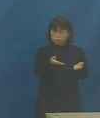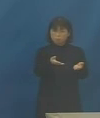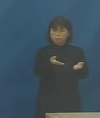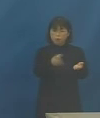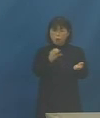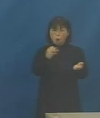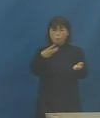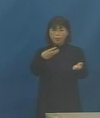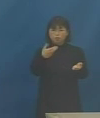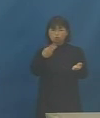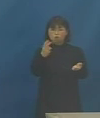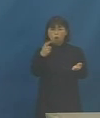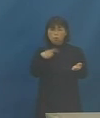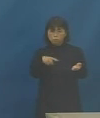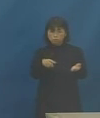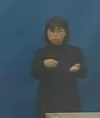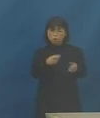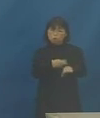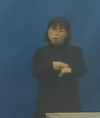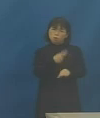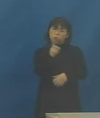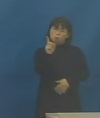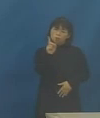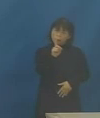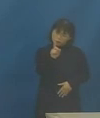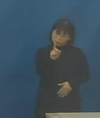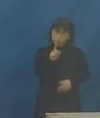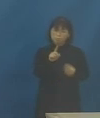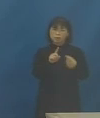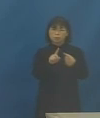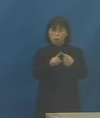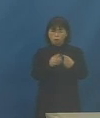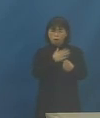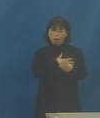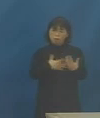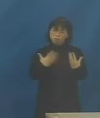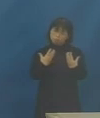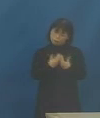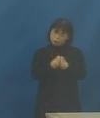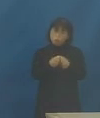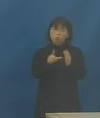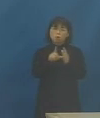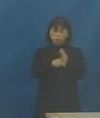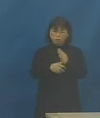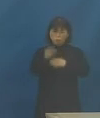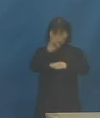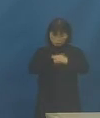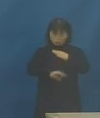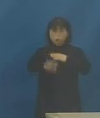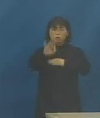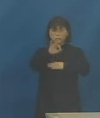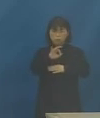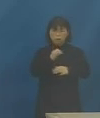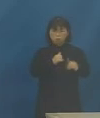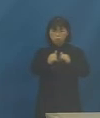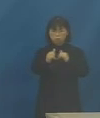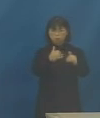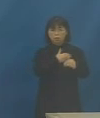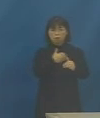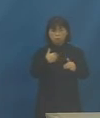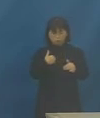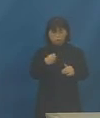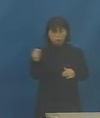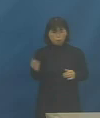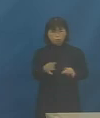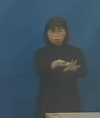でオミクロンカーブの特徴だとか体調が思わしくなかったら24時間電話で対応しますのですぐに連絡てくださいねということこれ非常